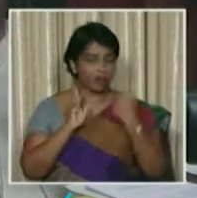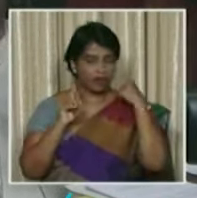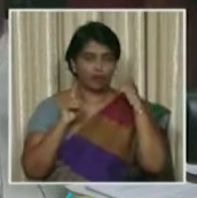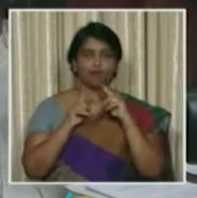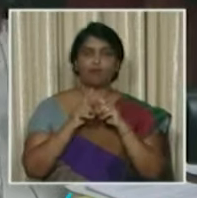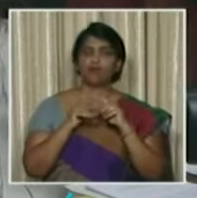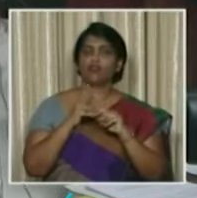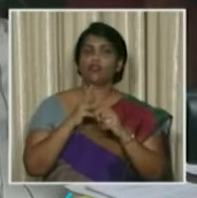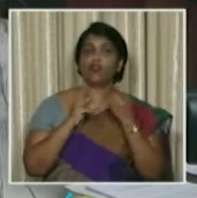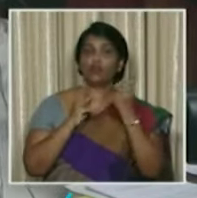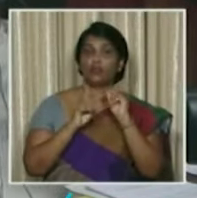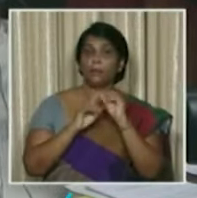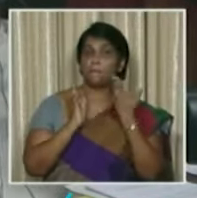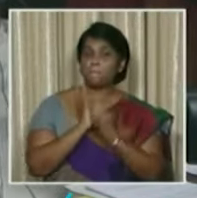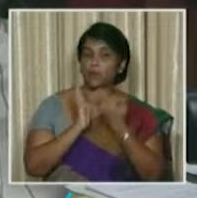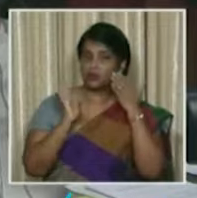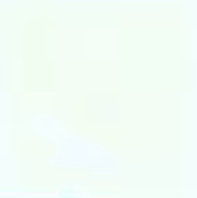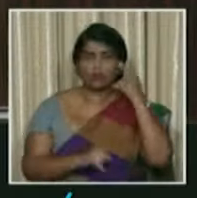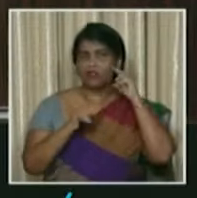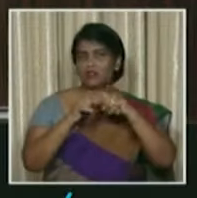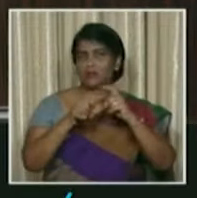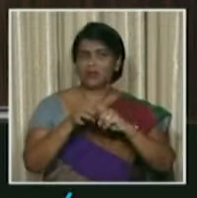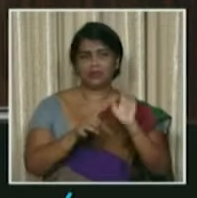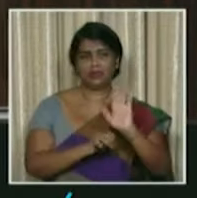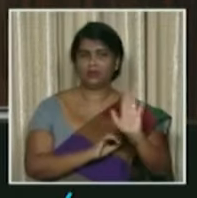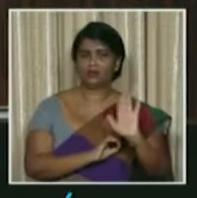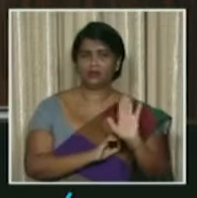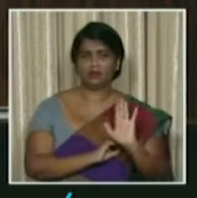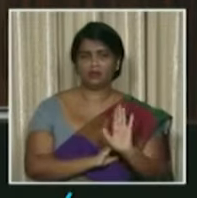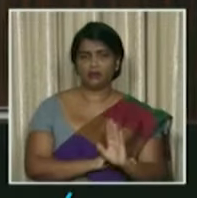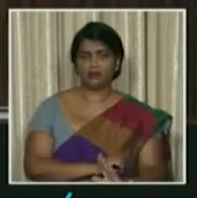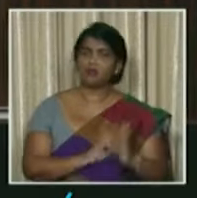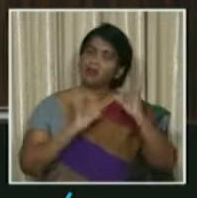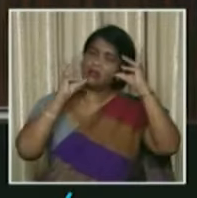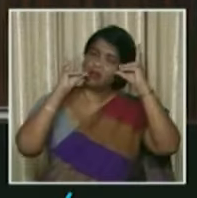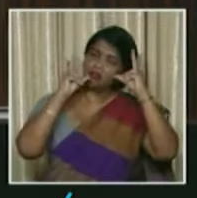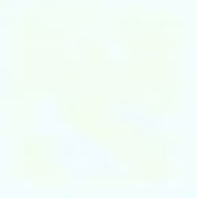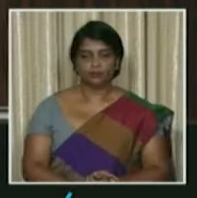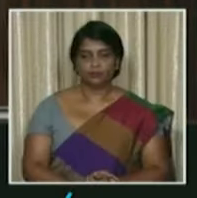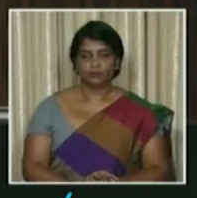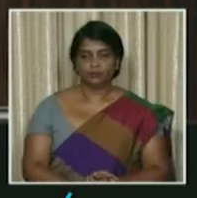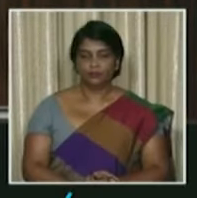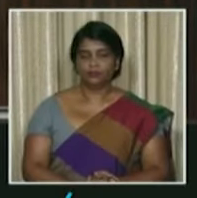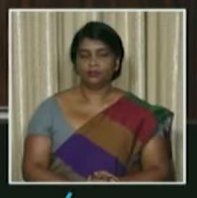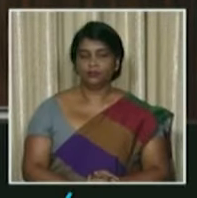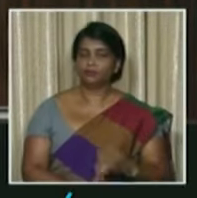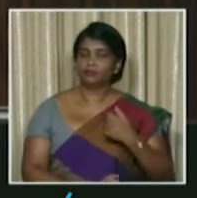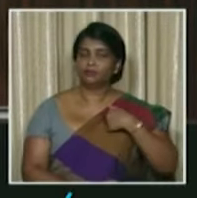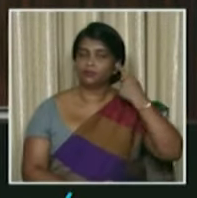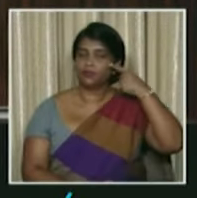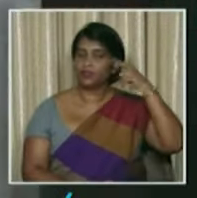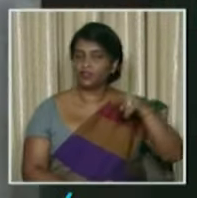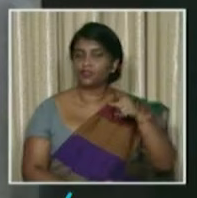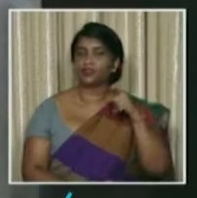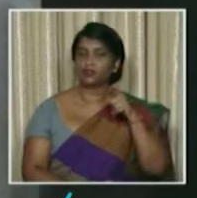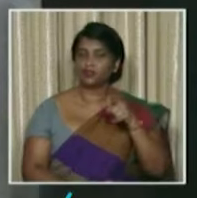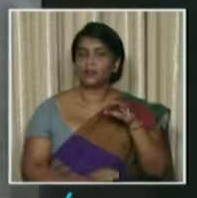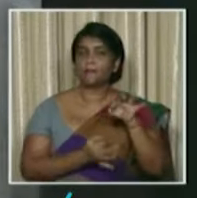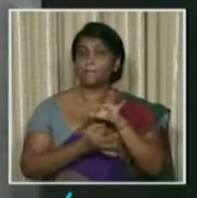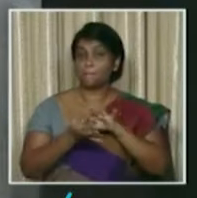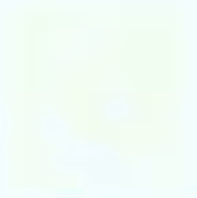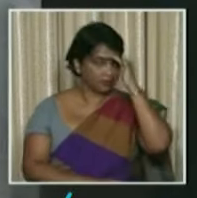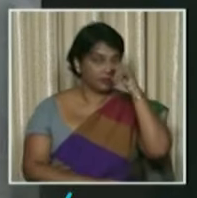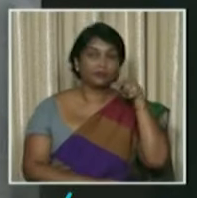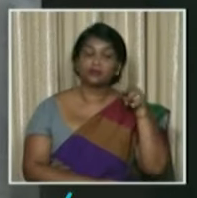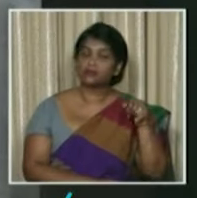කරනවා. මුදල් පනත සාකච්ඡා කරනවා. මේක පුළුවන්ද? ඒක රෑ කීය හරි යනකම් යන්න නෙමෙයි යන්නේ. මම විශ්වාස කරනවා ඔබතුමා ප්‍රජාතන්ත්‍රවාදියෙක්